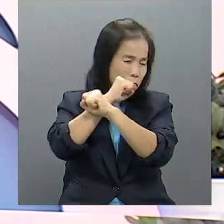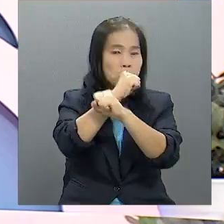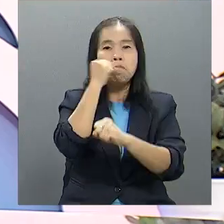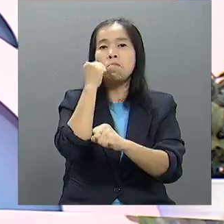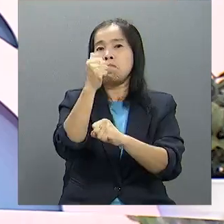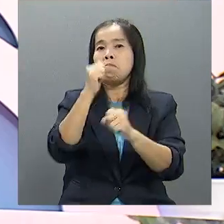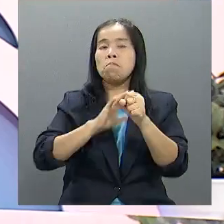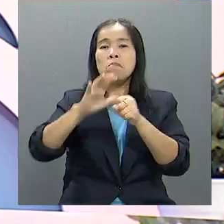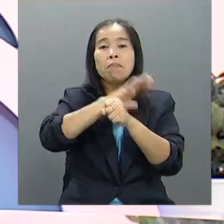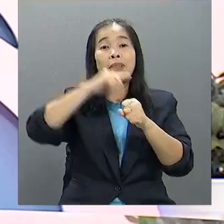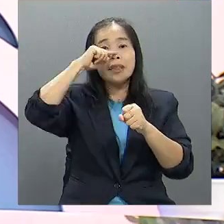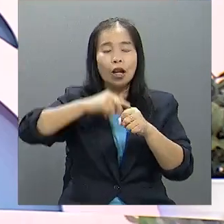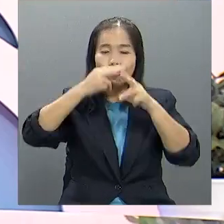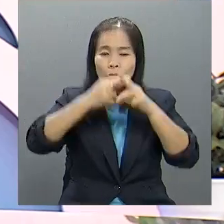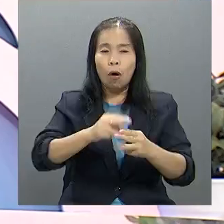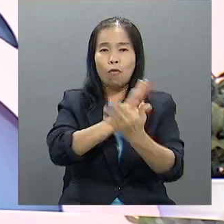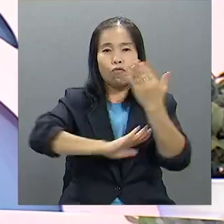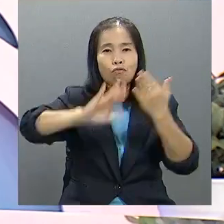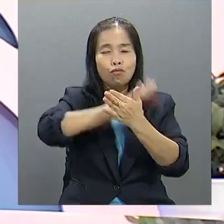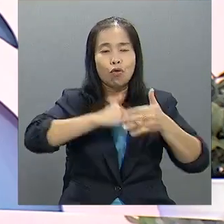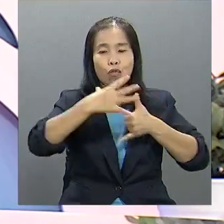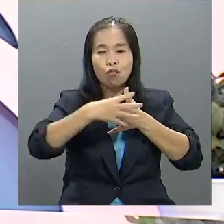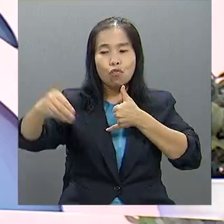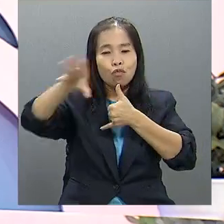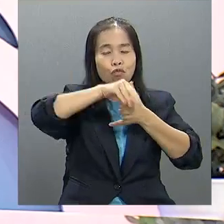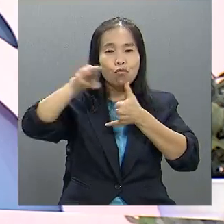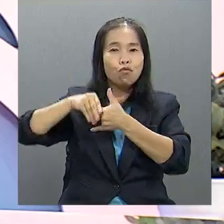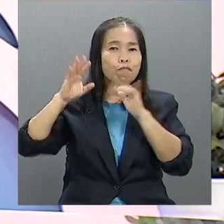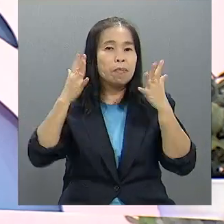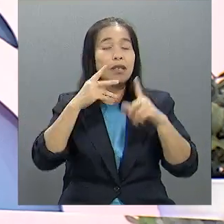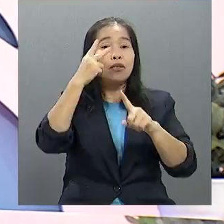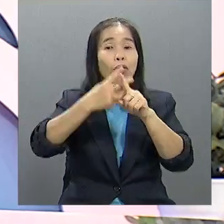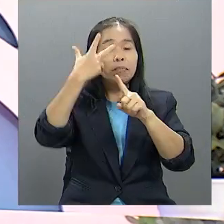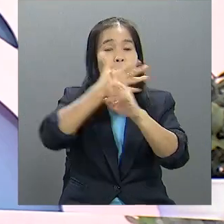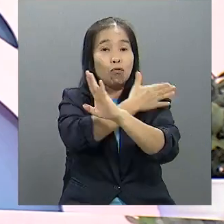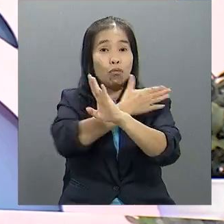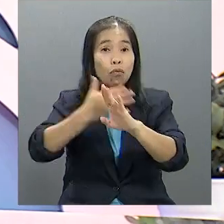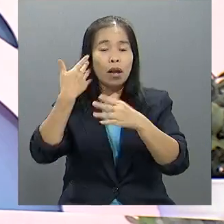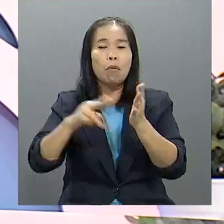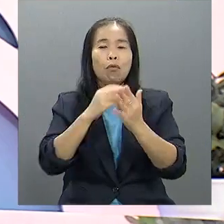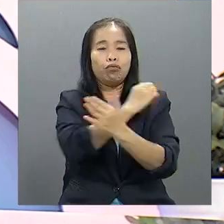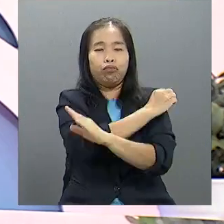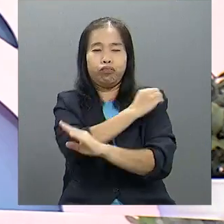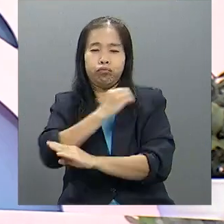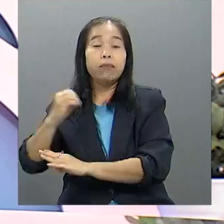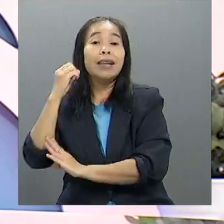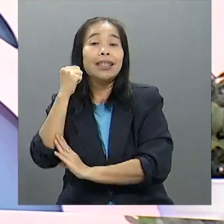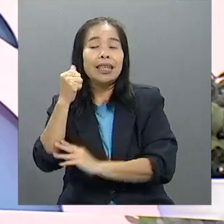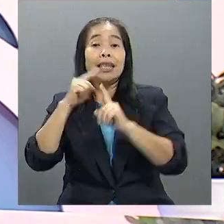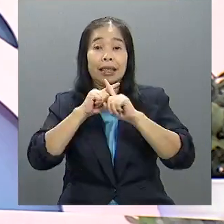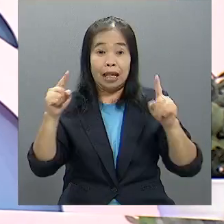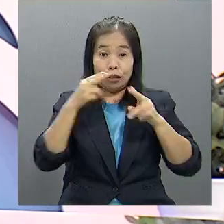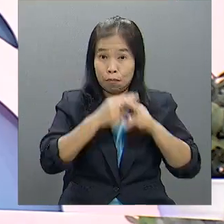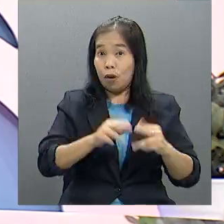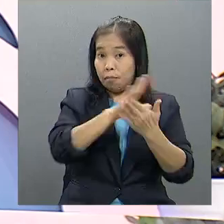ได้เป็นอย่างดีนะคะในช่วง 2-3 เดือนที่ผ่านมาเนี่ยจำนวนตัวเลขผู้ติดเชื้อก็ถือว่าเป็นศูนย์นะคะอันนี้ก็คือตัวเลขผู้ติดเชื้อในประเทศไทยเป็นศูนย์แ